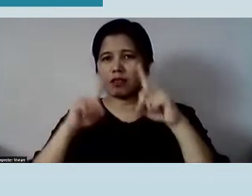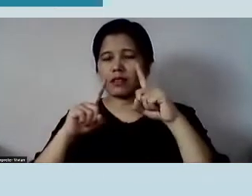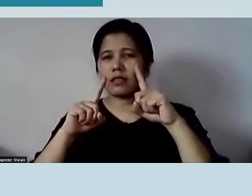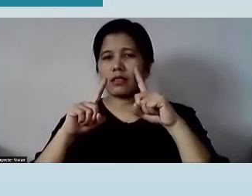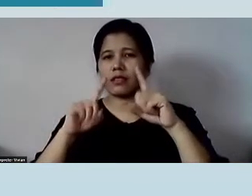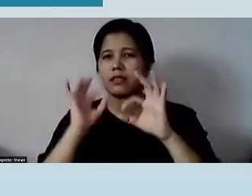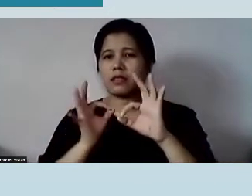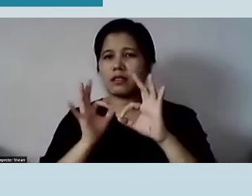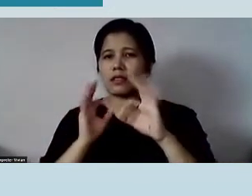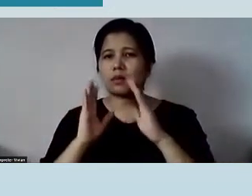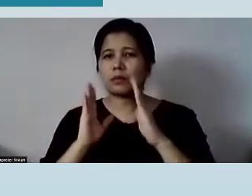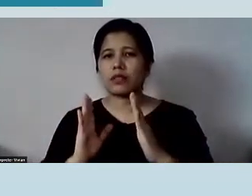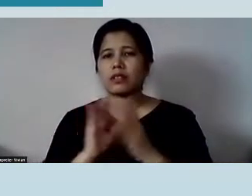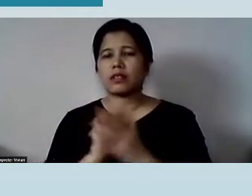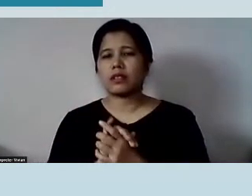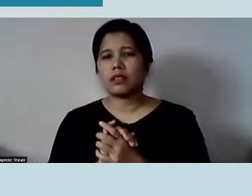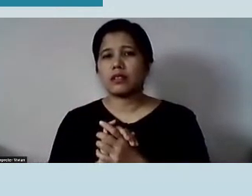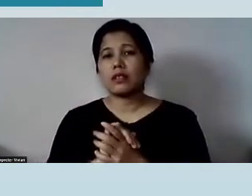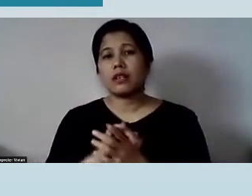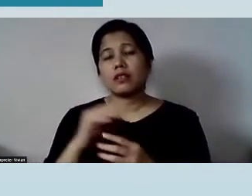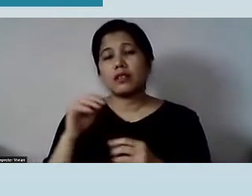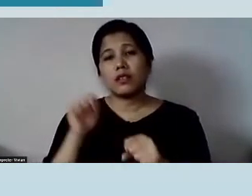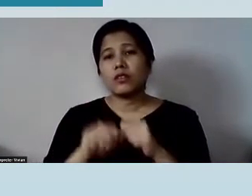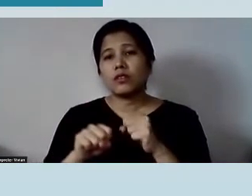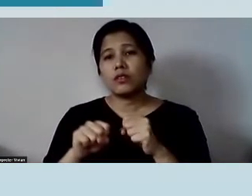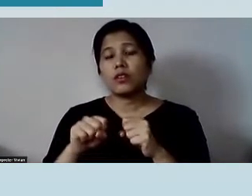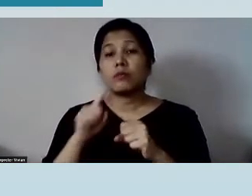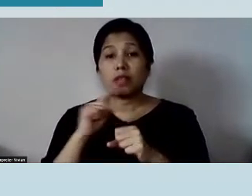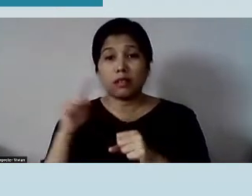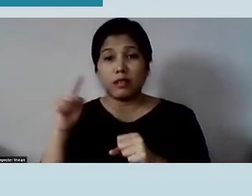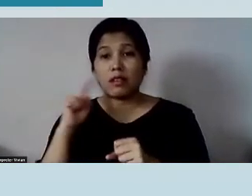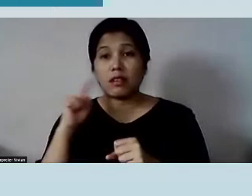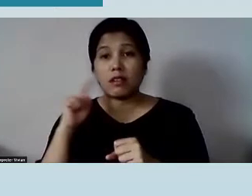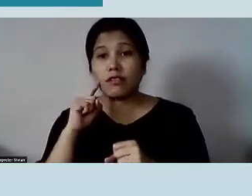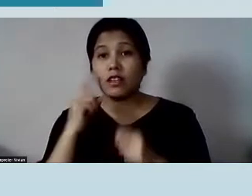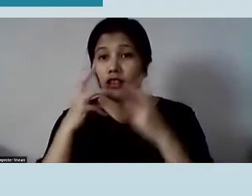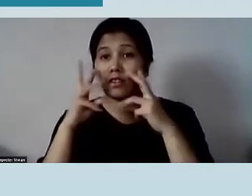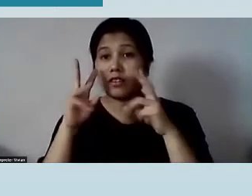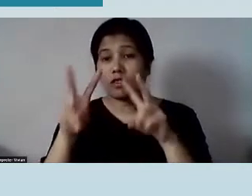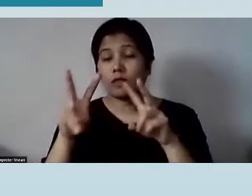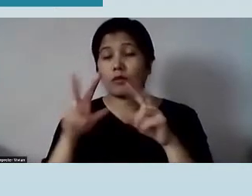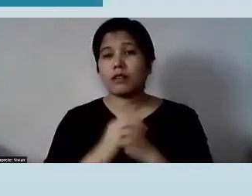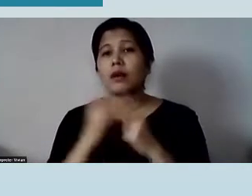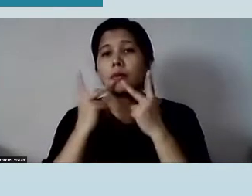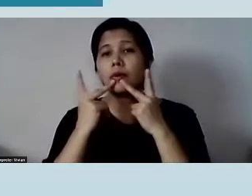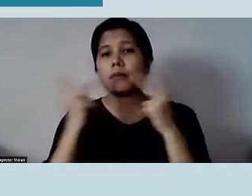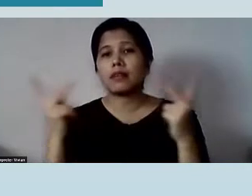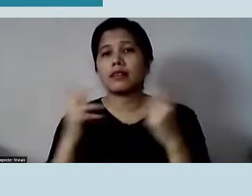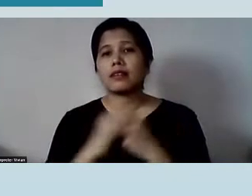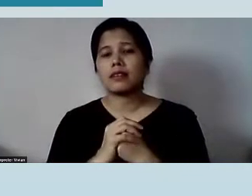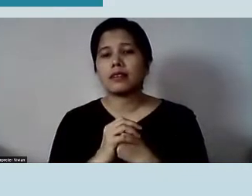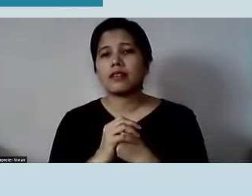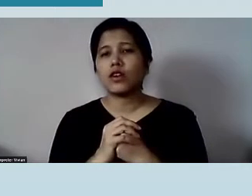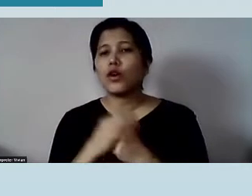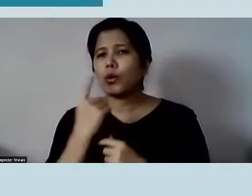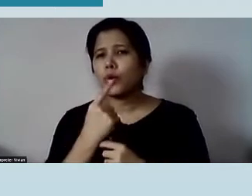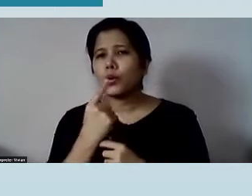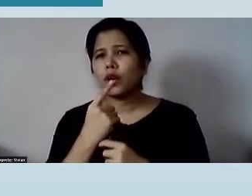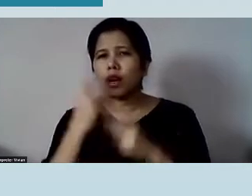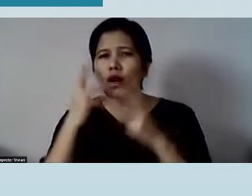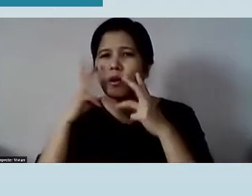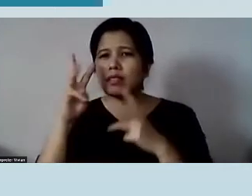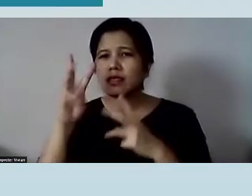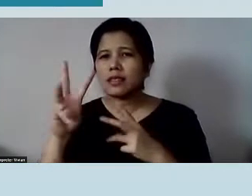language interpreting inset para naman yung mga deaf viewers natin, deaf publics who are